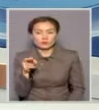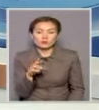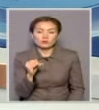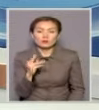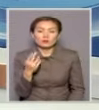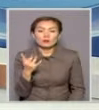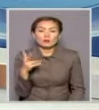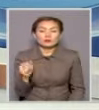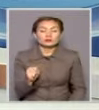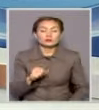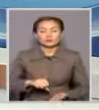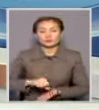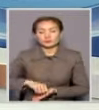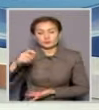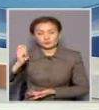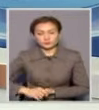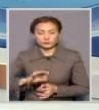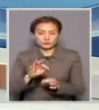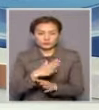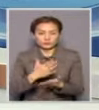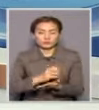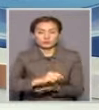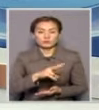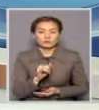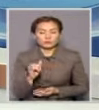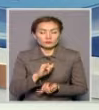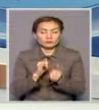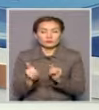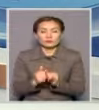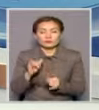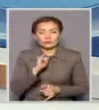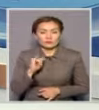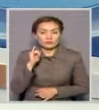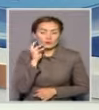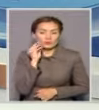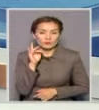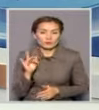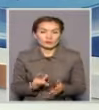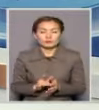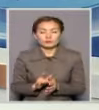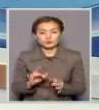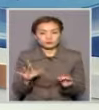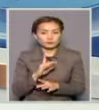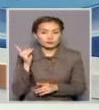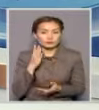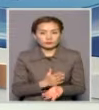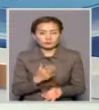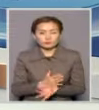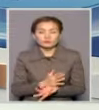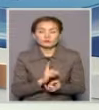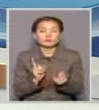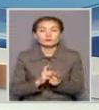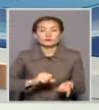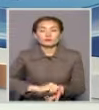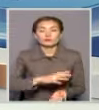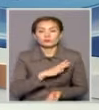Жаканова. На мероприятие приехали известные артисты из Атырау, Уральска, Алматы, которые исполнили его популярные песни. В концерте